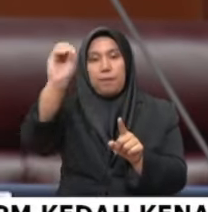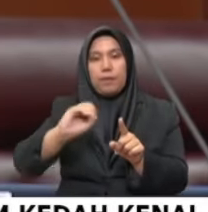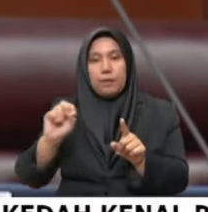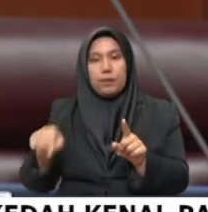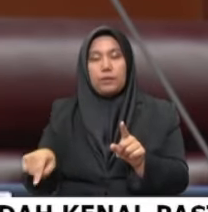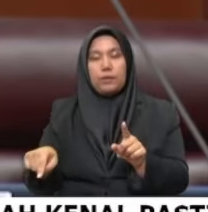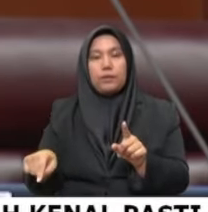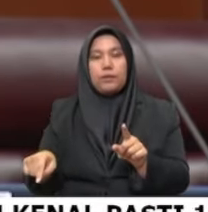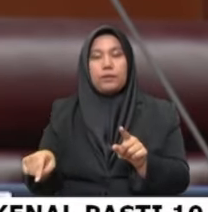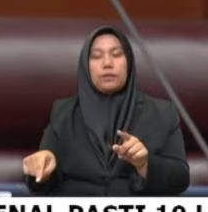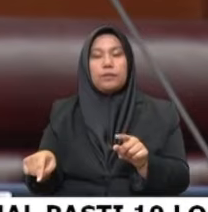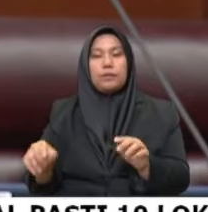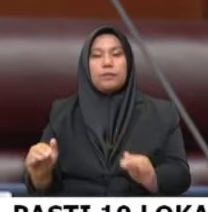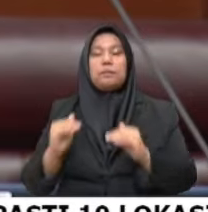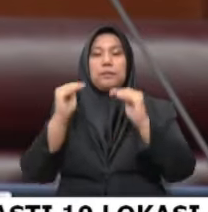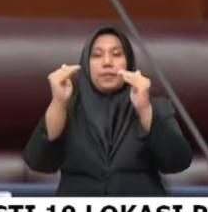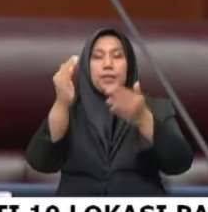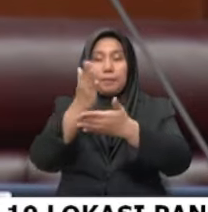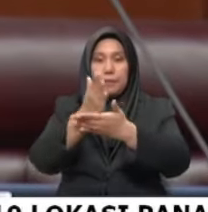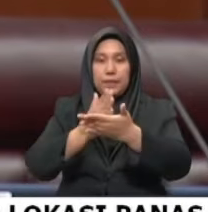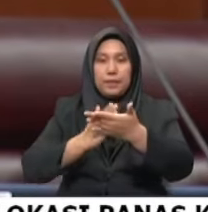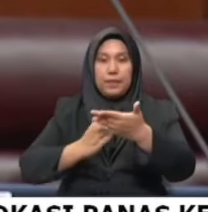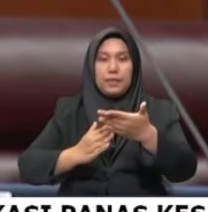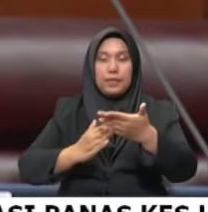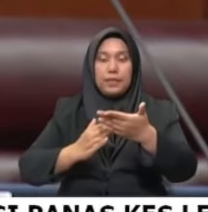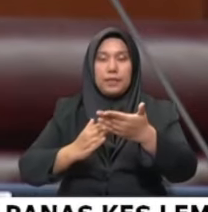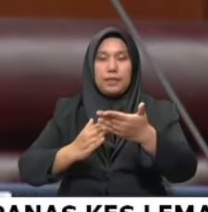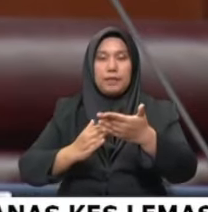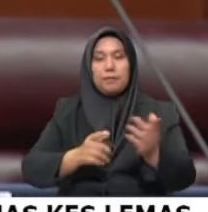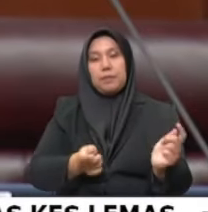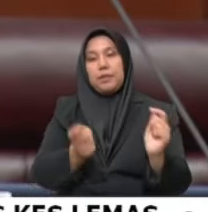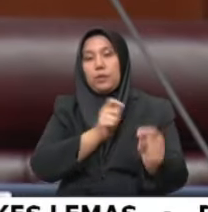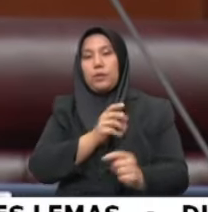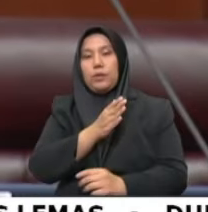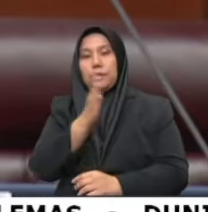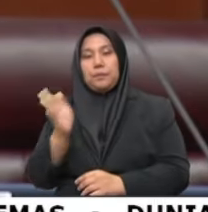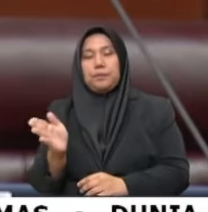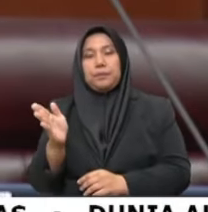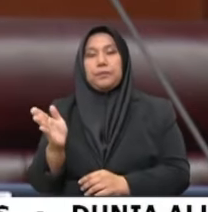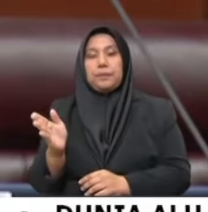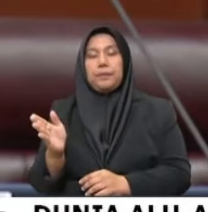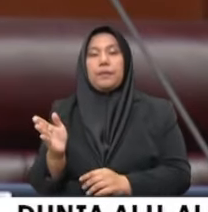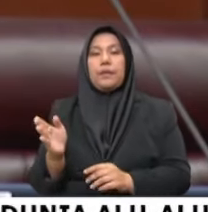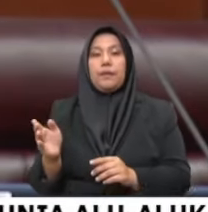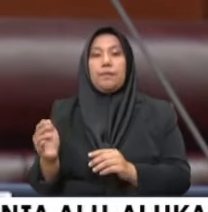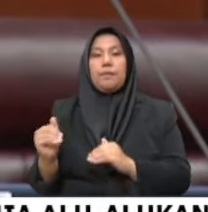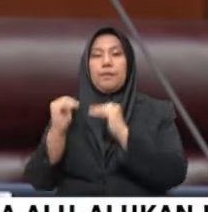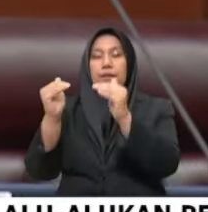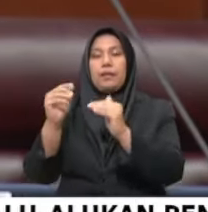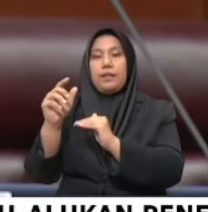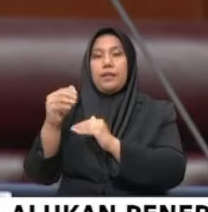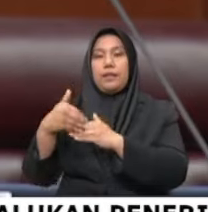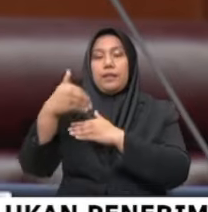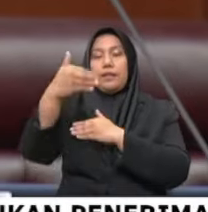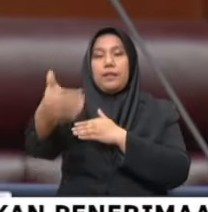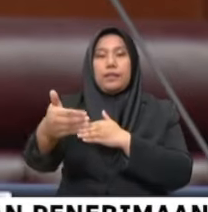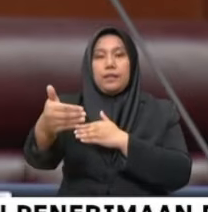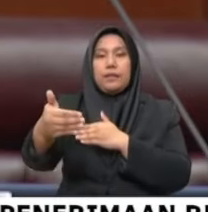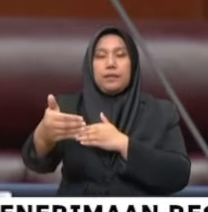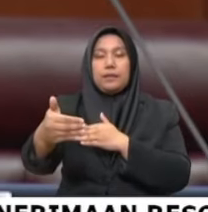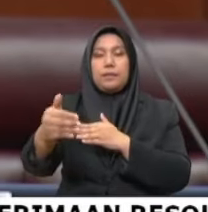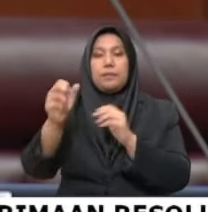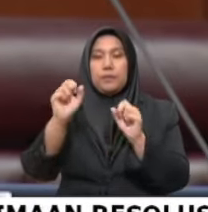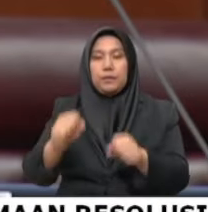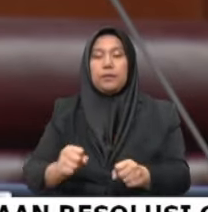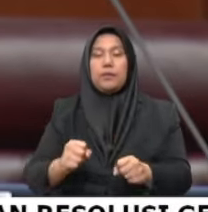Dan ini yang daripada peringkat pertengahan yang kita nak lonjakkan ke peringkat lanjutan supaya berlaku lonjakan yang lebih besar